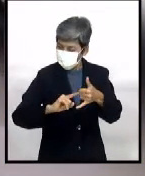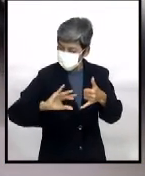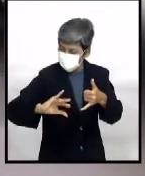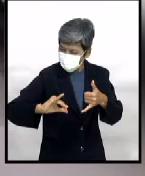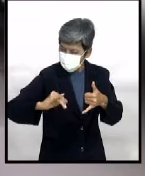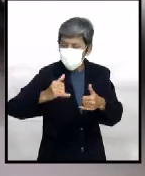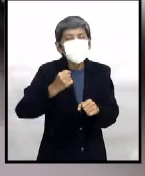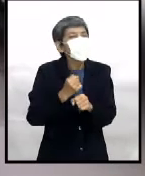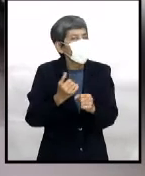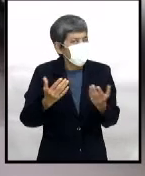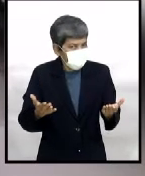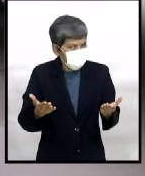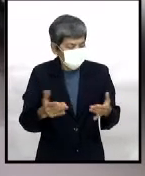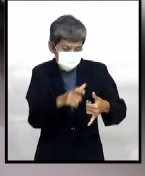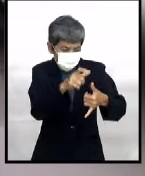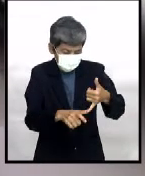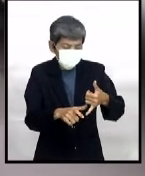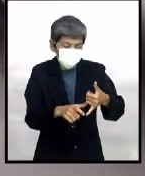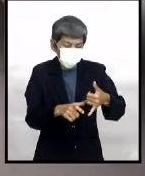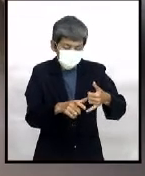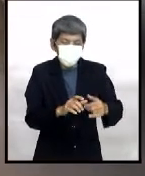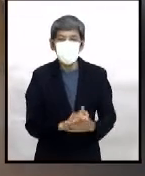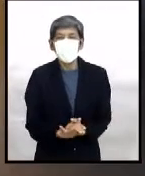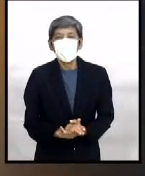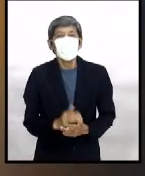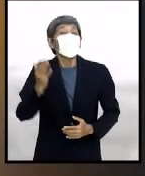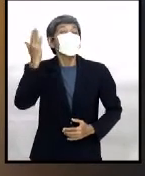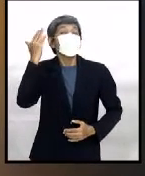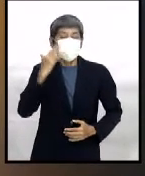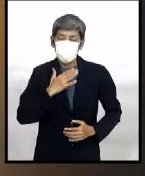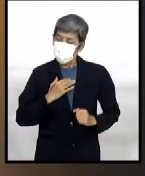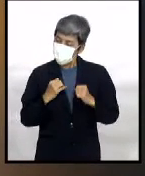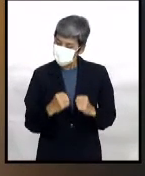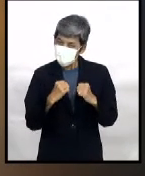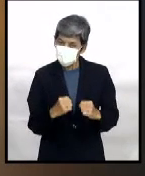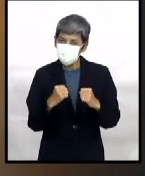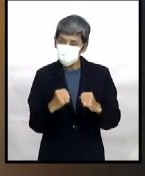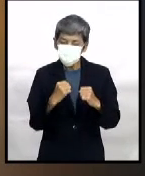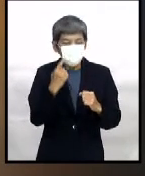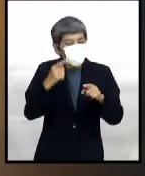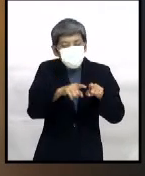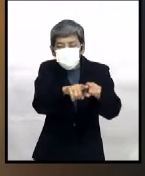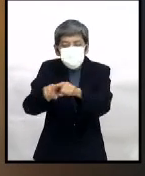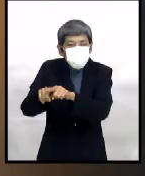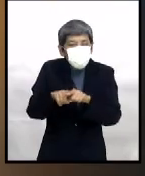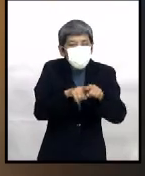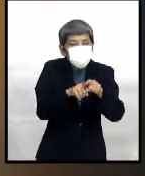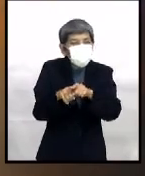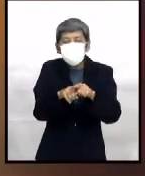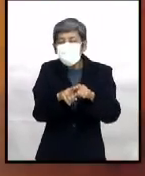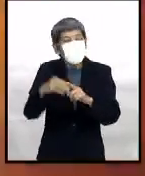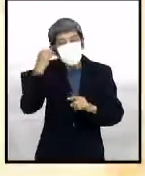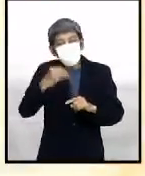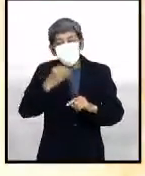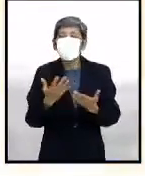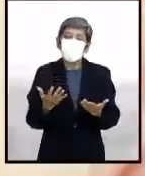ของเขาความแตกต่างเขามาใช้งานได้ที่แล้วมาเราพยายามให้เขาอยู่ในแท็กเดียวกันเพราะฉะนั้นเนี่ยมันมีเด็กที่คัดออกต